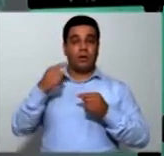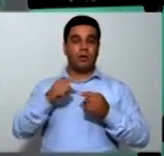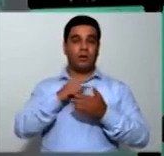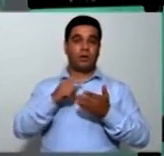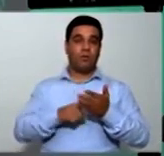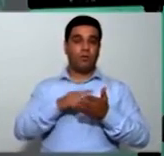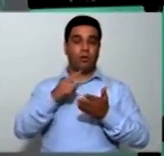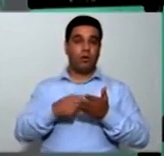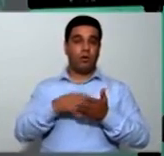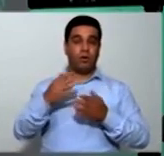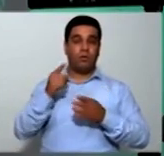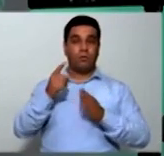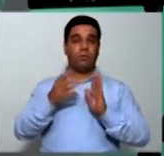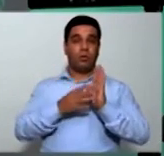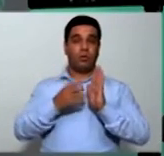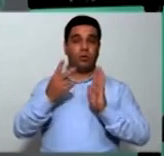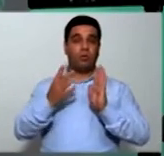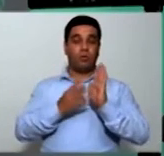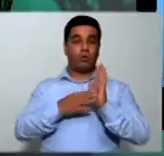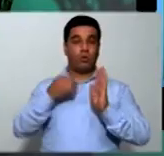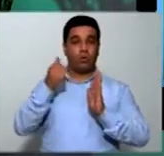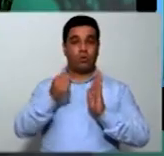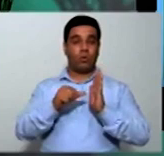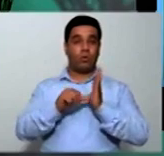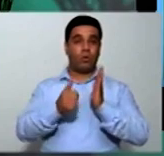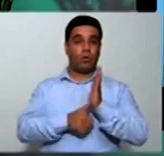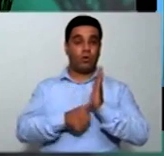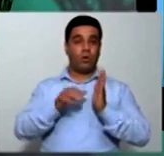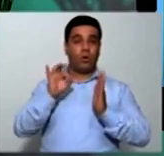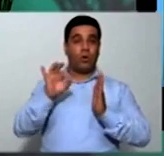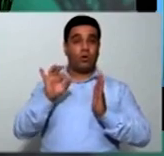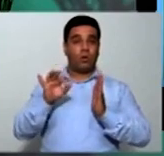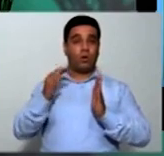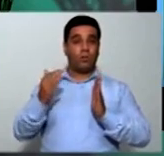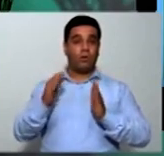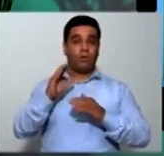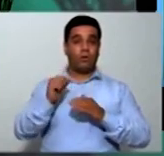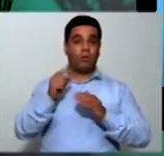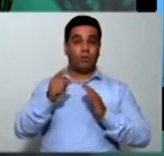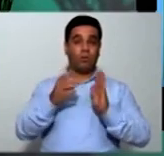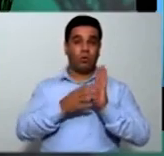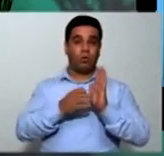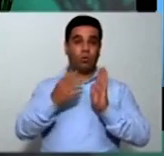o'tamiz. Demak, 1929-yil 16-oktyabrda va